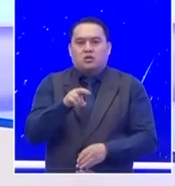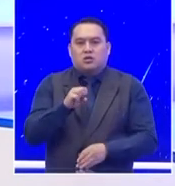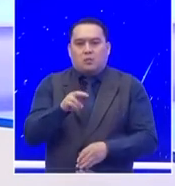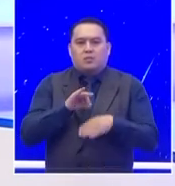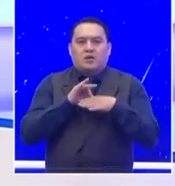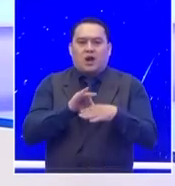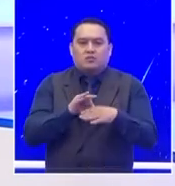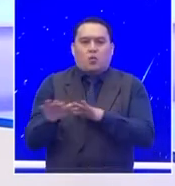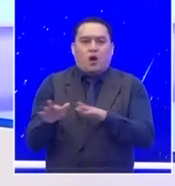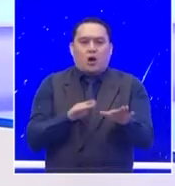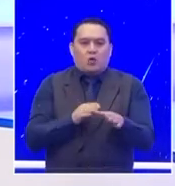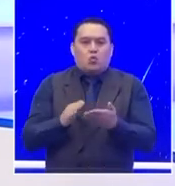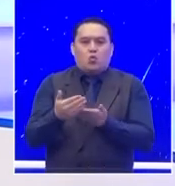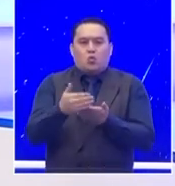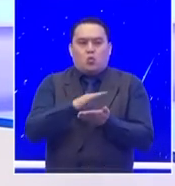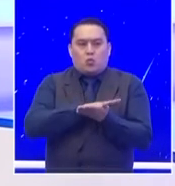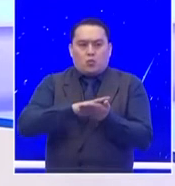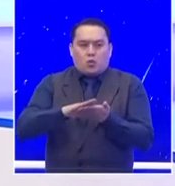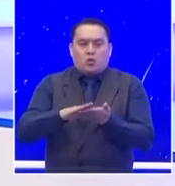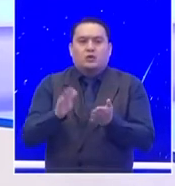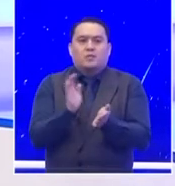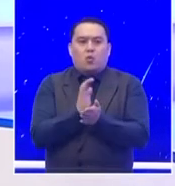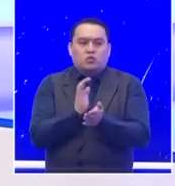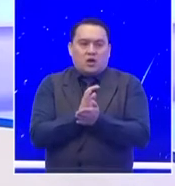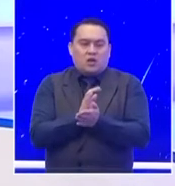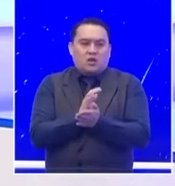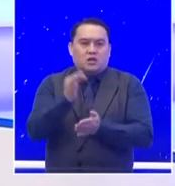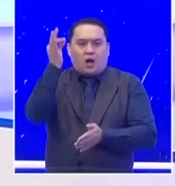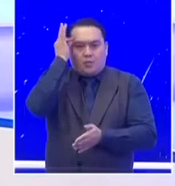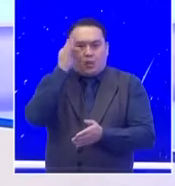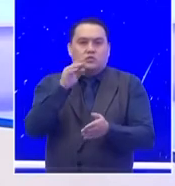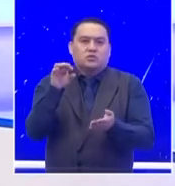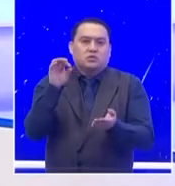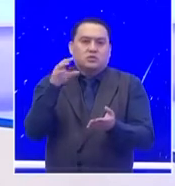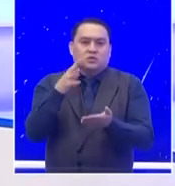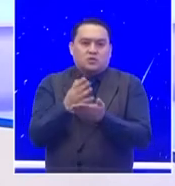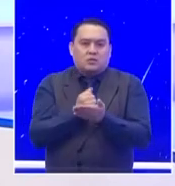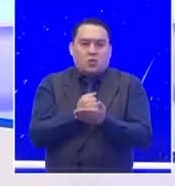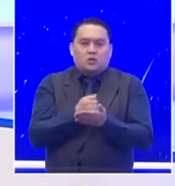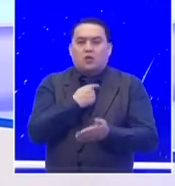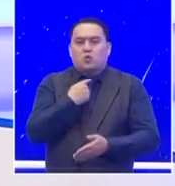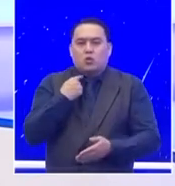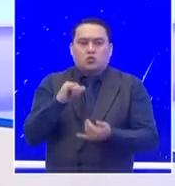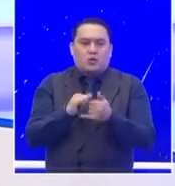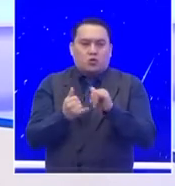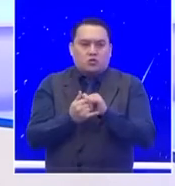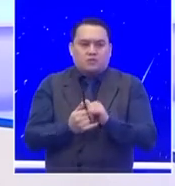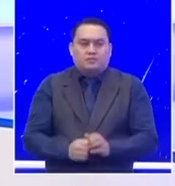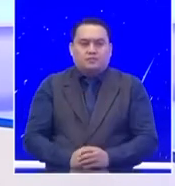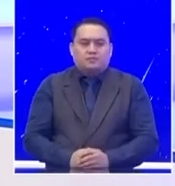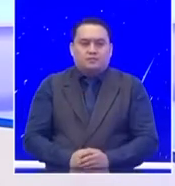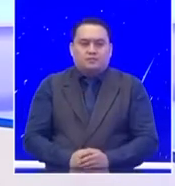Construction провели акцию по уборке территории от мусора. Напомним, они занимаются реконструкцией дороги